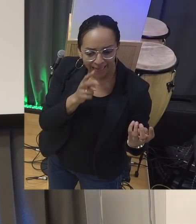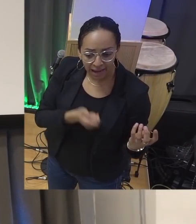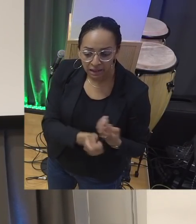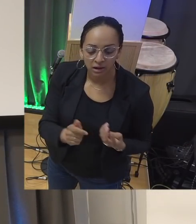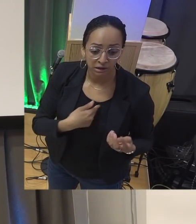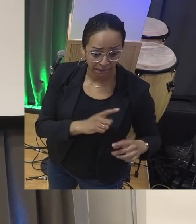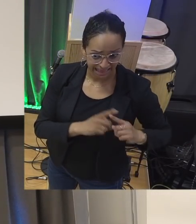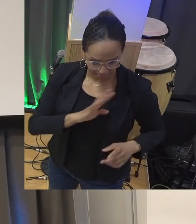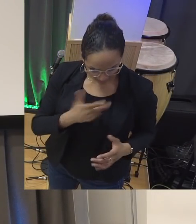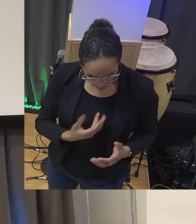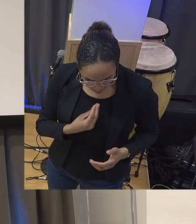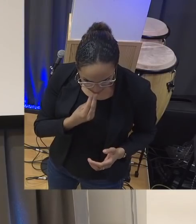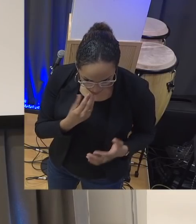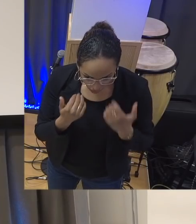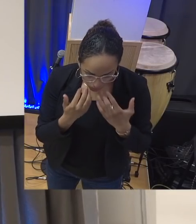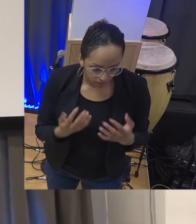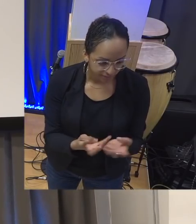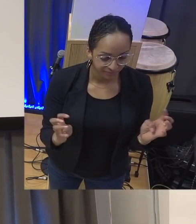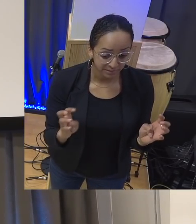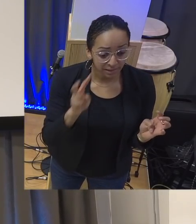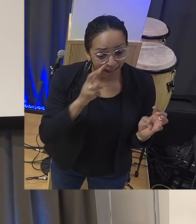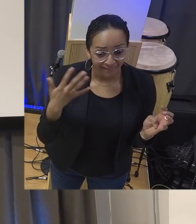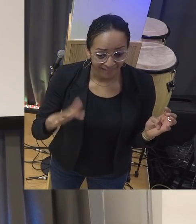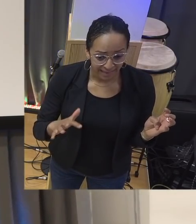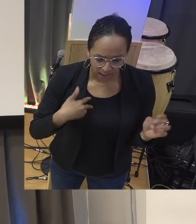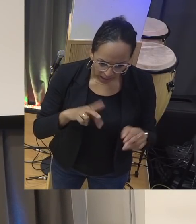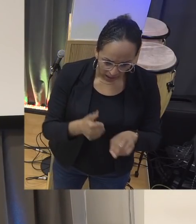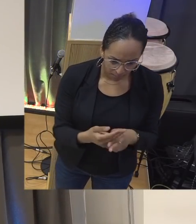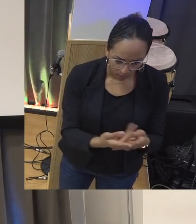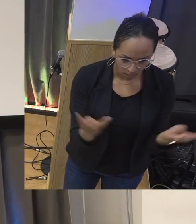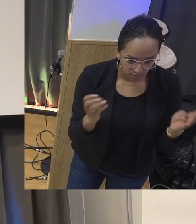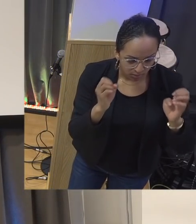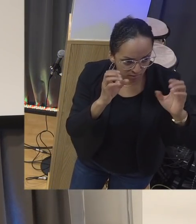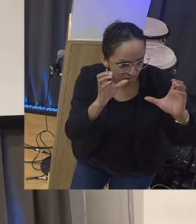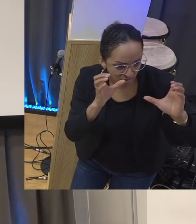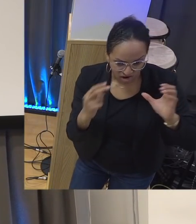je leur ai dit, vous avez vu comment vous me regardez? Vous êtes